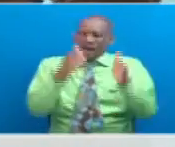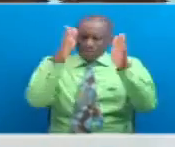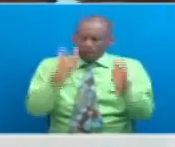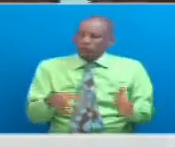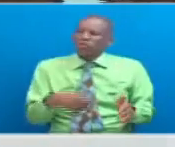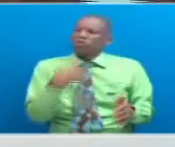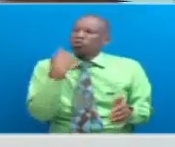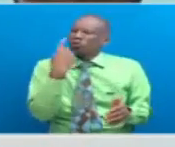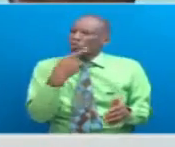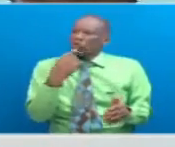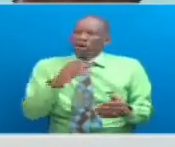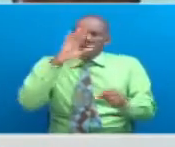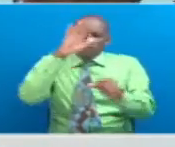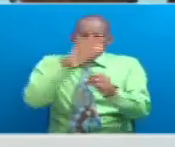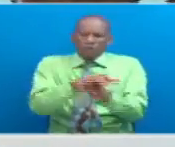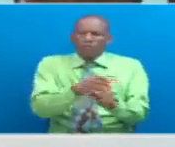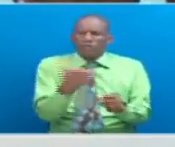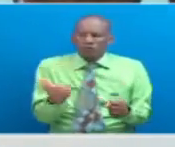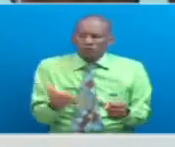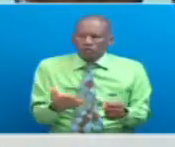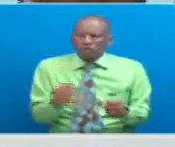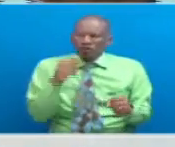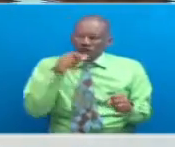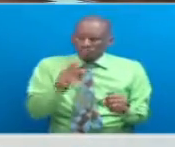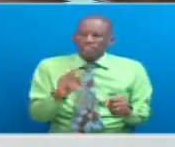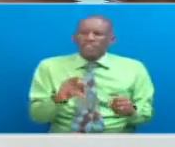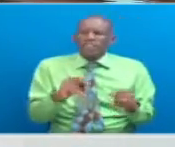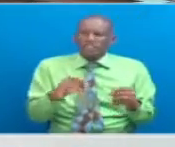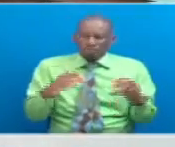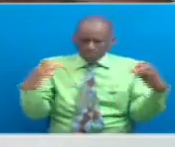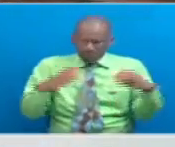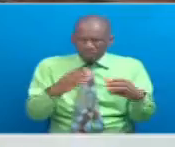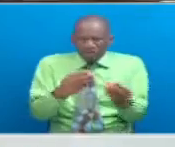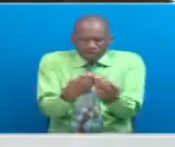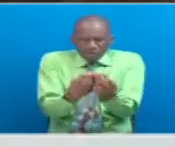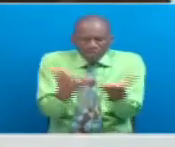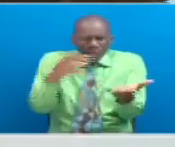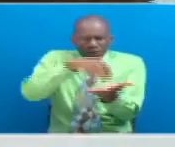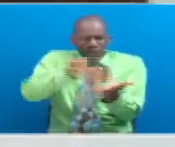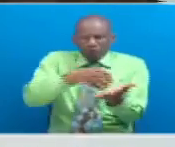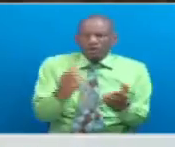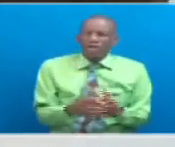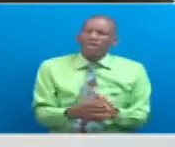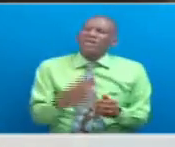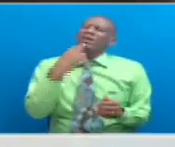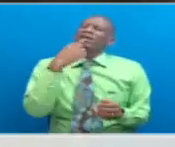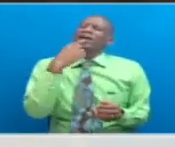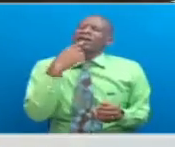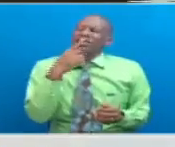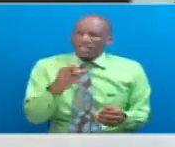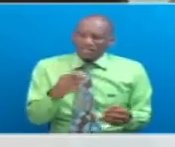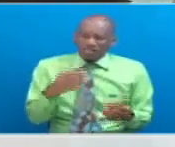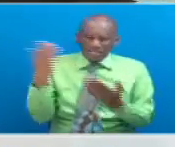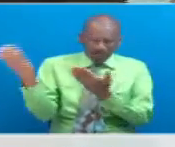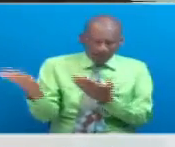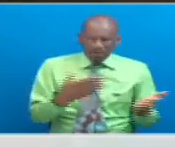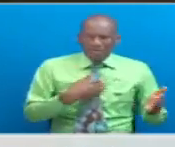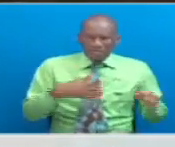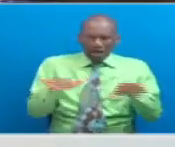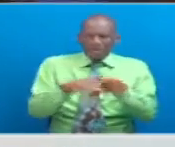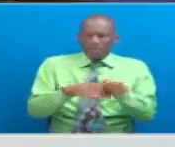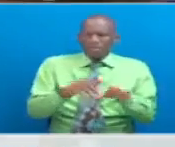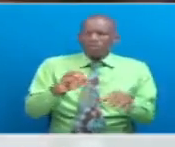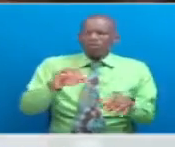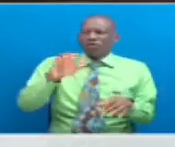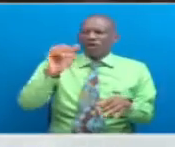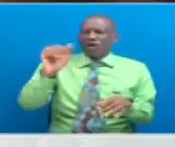ambaye amekuahidi kwa nyumba yake kuna makao mengi. Nimwambie karibu, mimi ni member wa Azimio